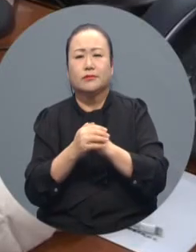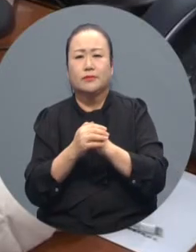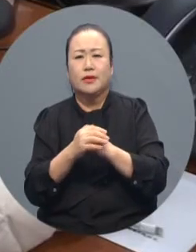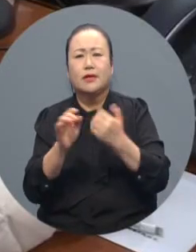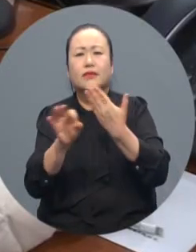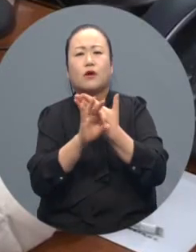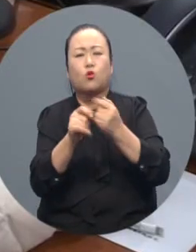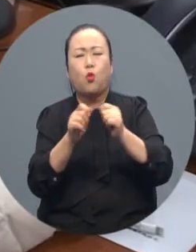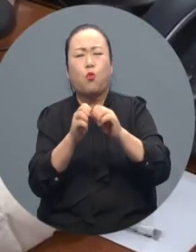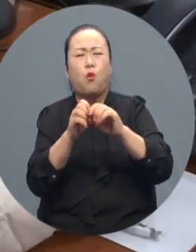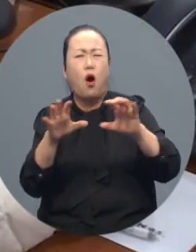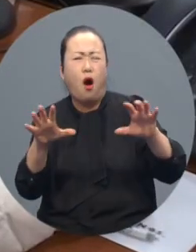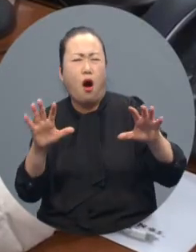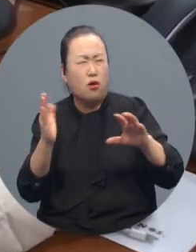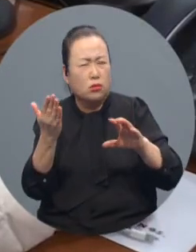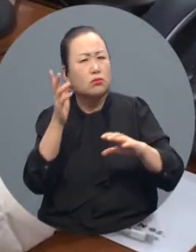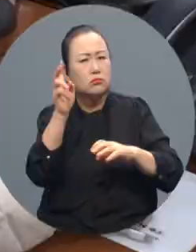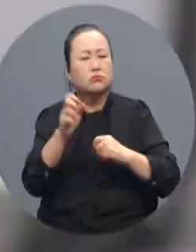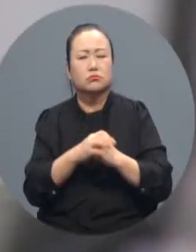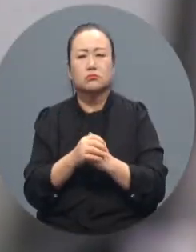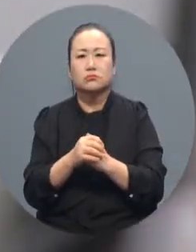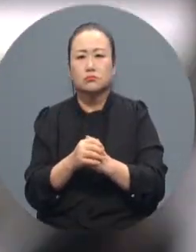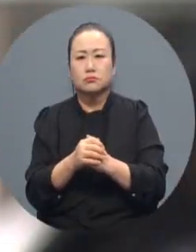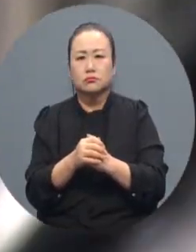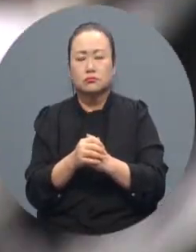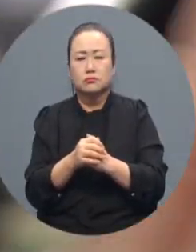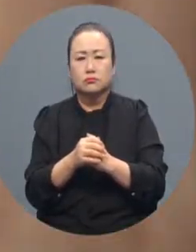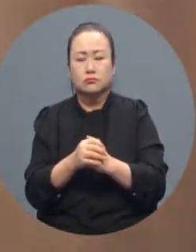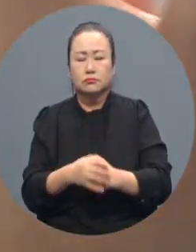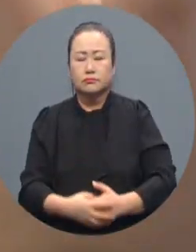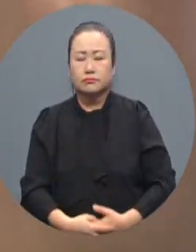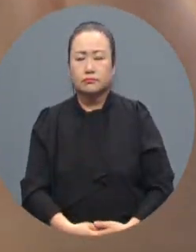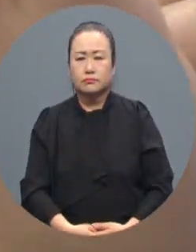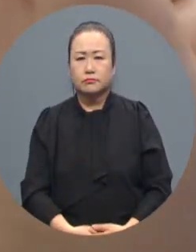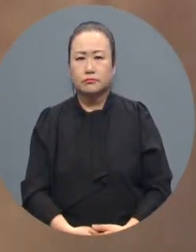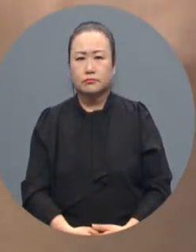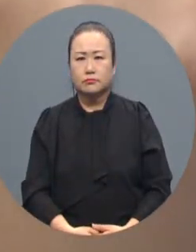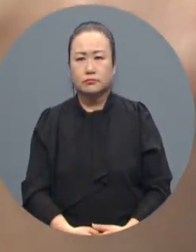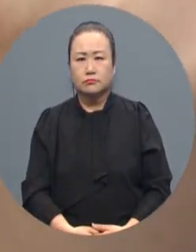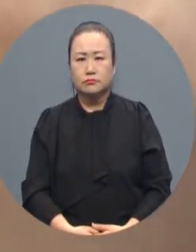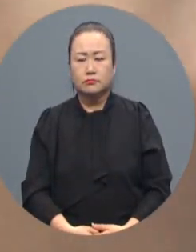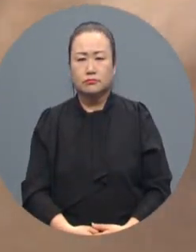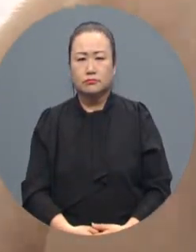당분간 확산세가 지속될 것으로 보입니다. MBC 뉴스 류재민입니다.